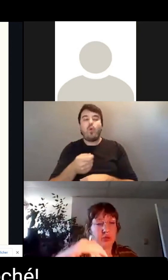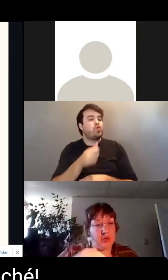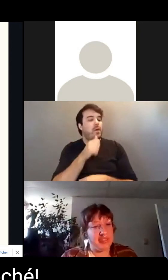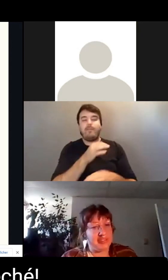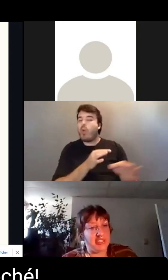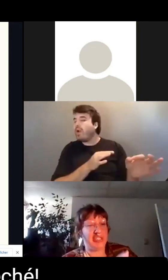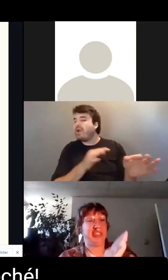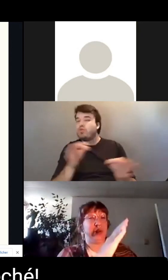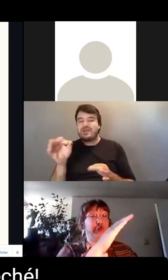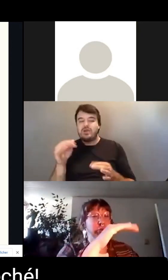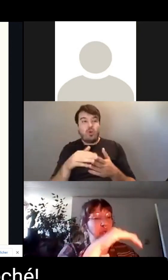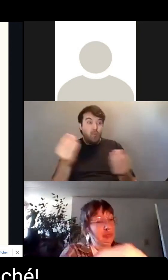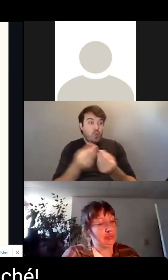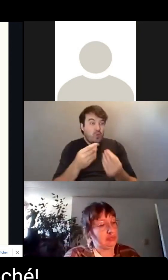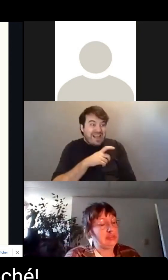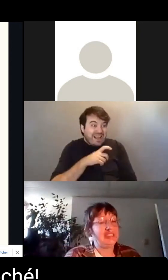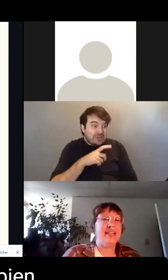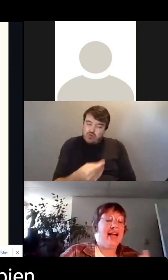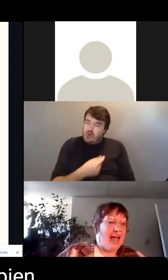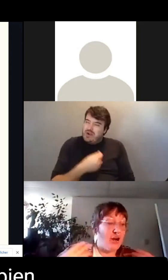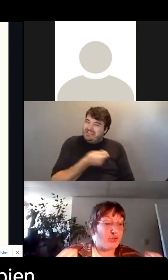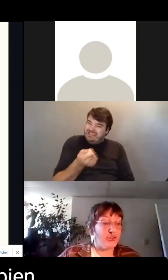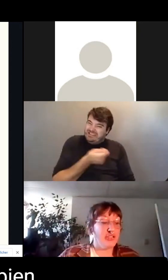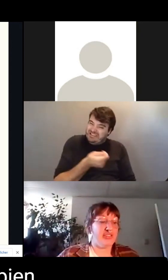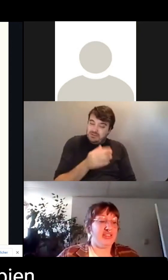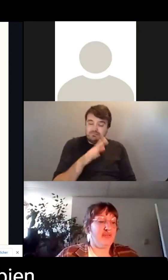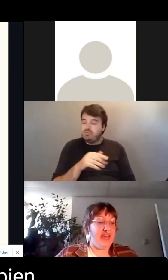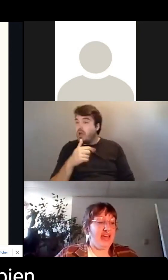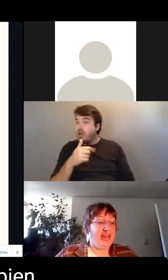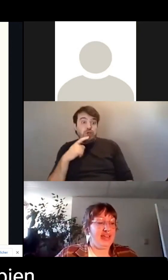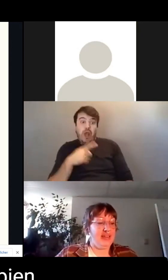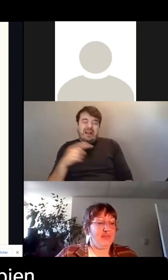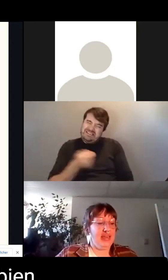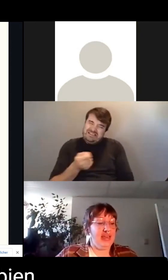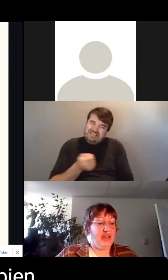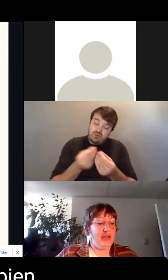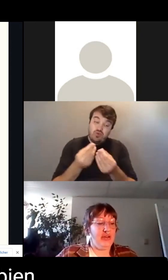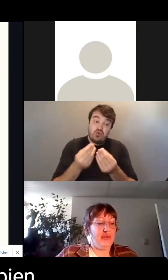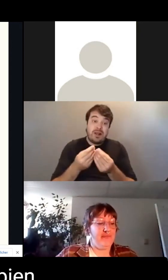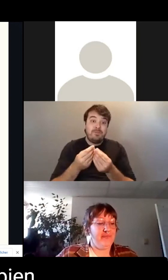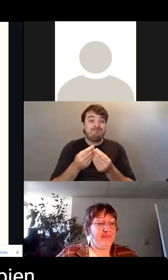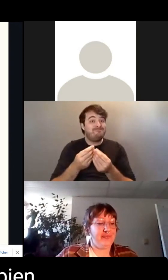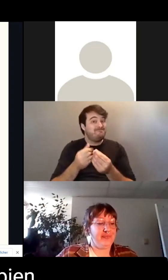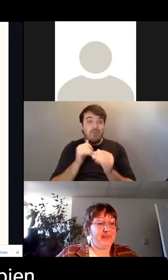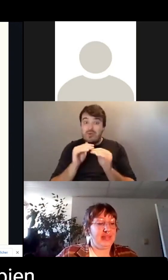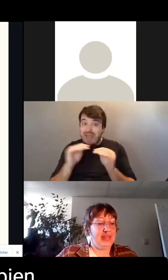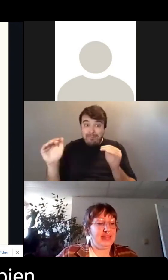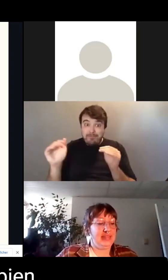« Oh non, elle a asséché, je l'arrose beaucoup. » Alors ça, ce que ça va faire, eh bien,